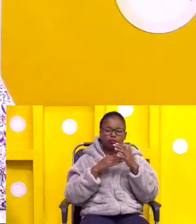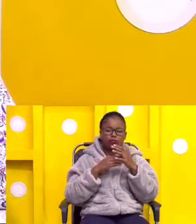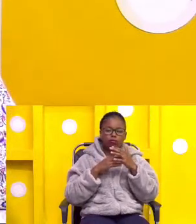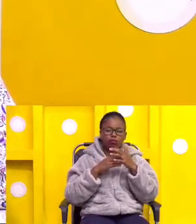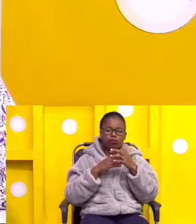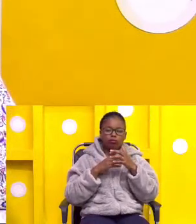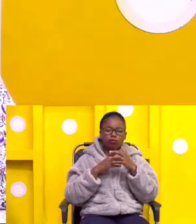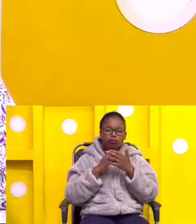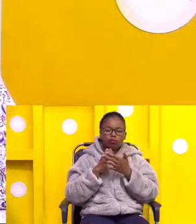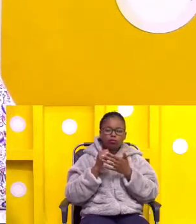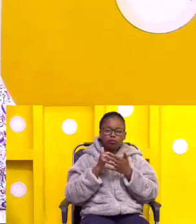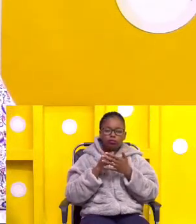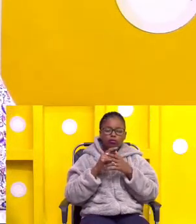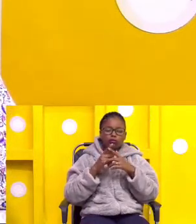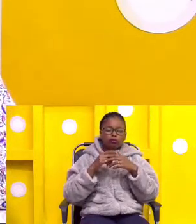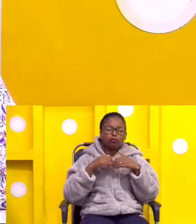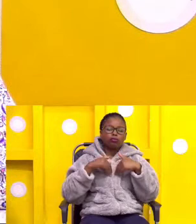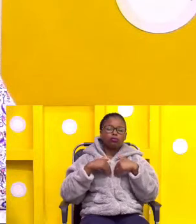nimechoka sana